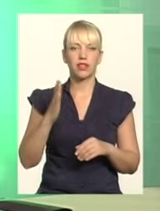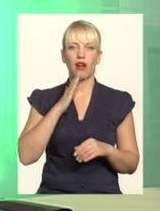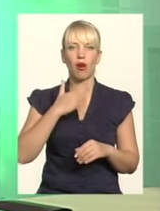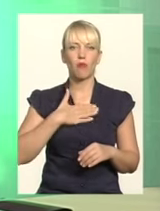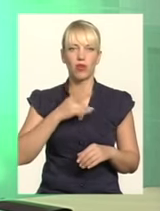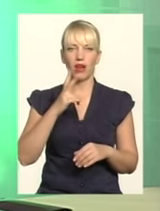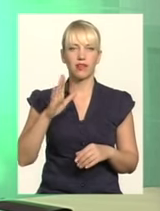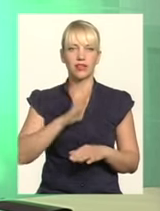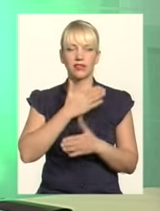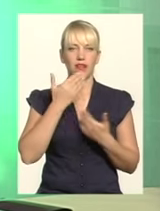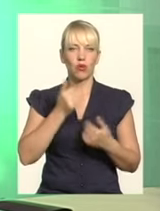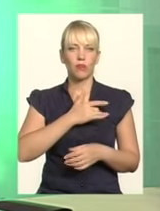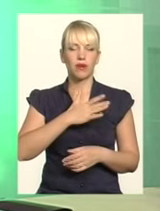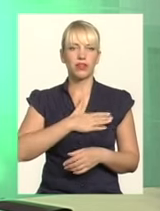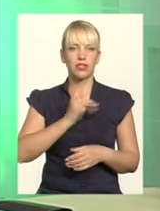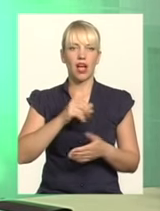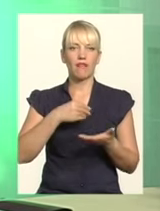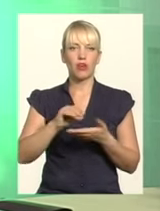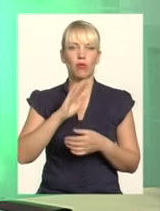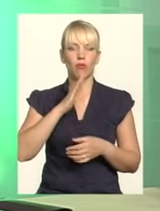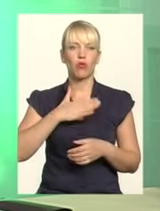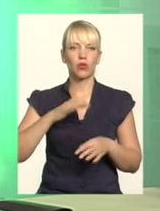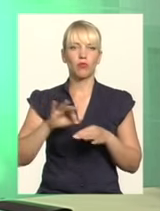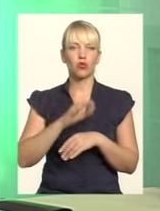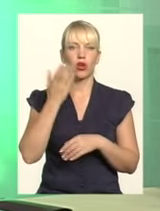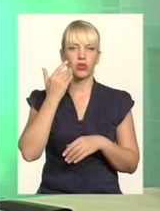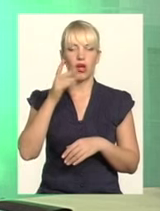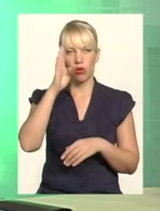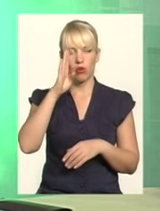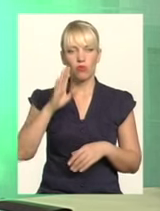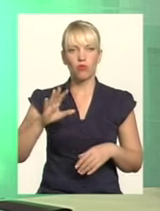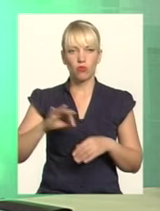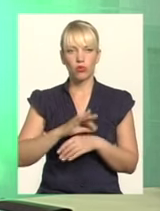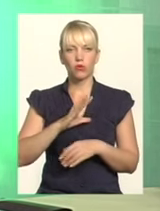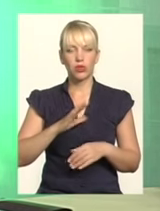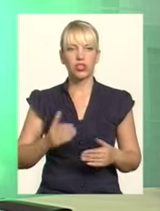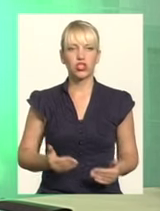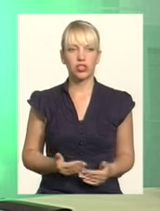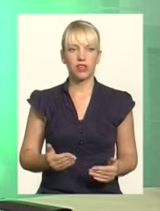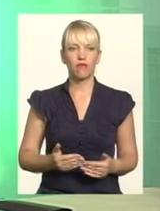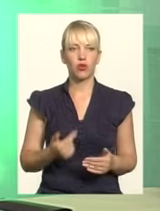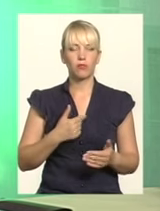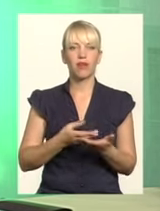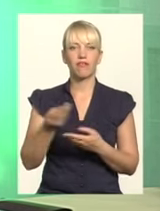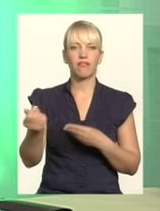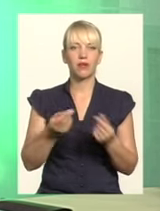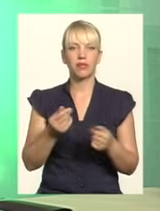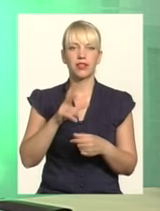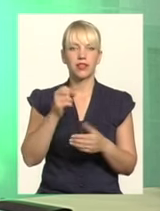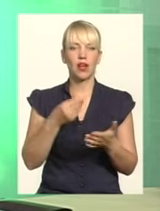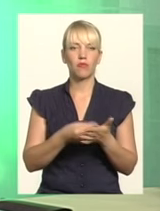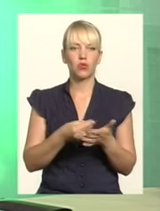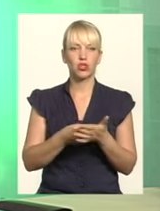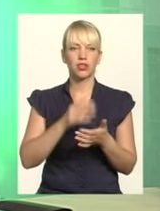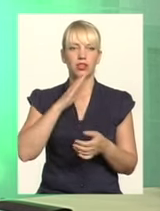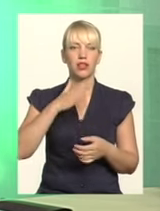не приватизированная, а выкуплена моим мужем, когда он еще был живой. Выкупили, деньги отдали на бюджет